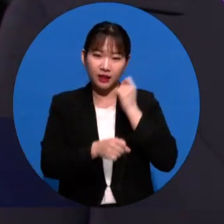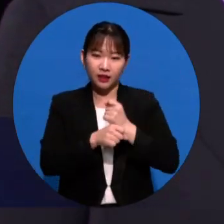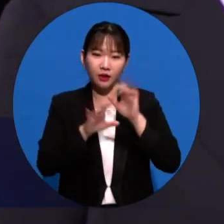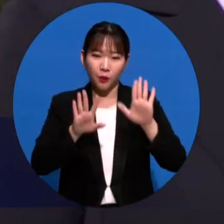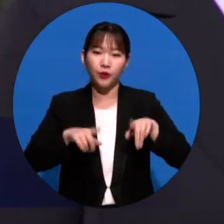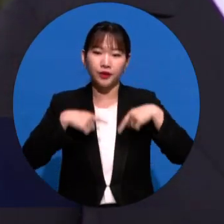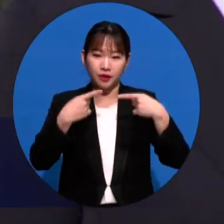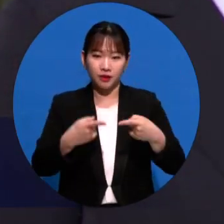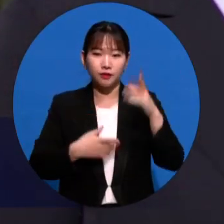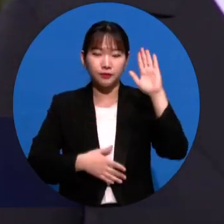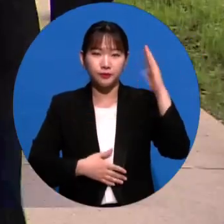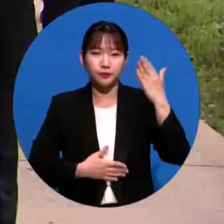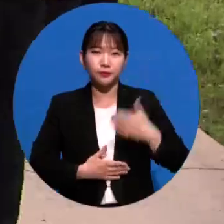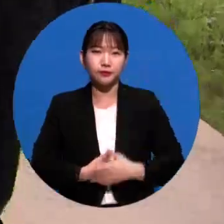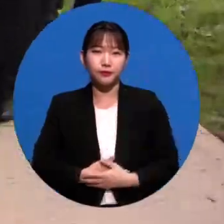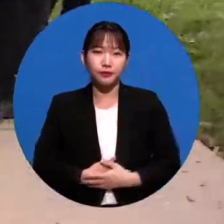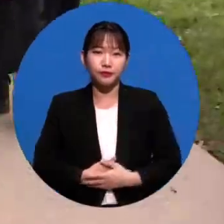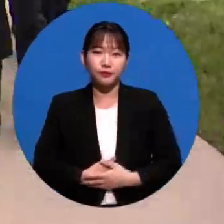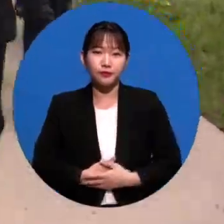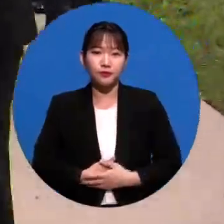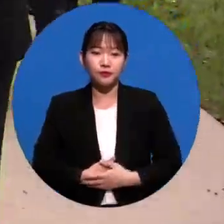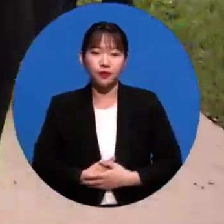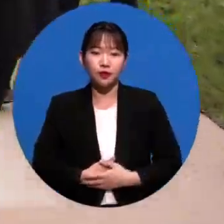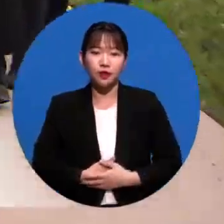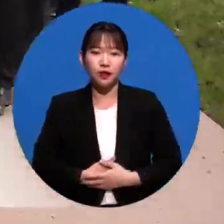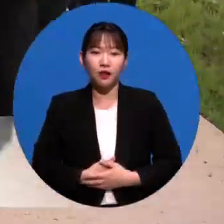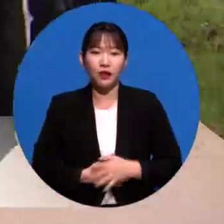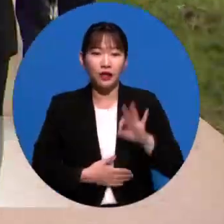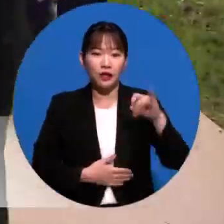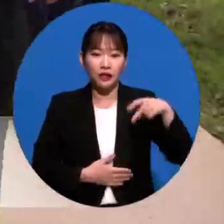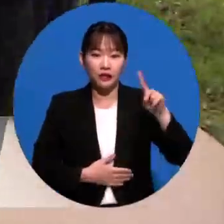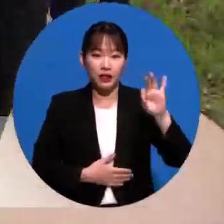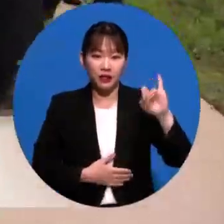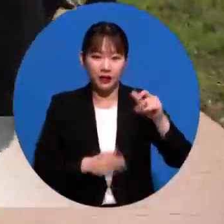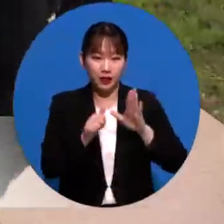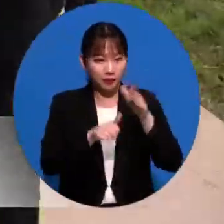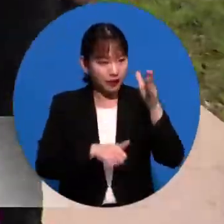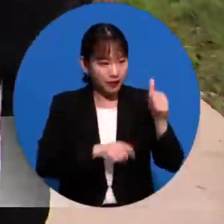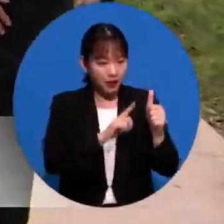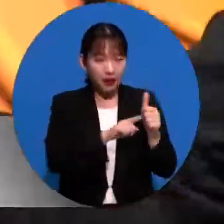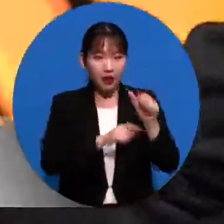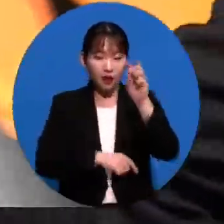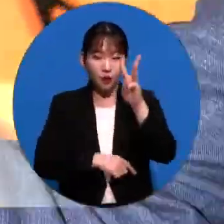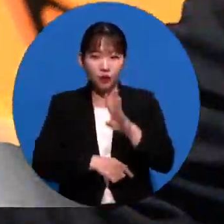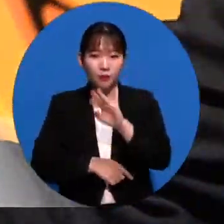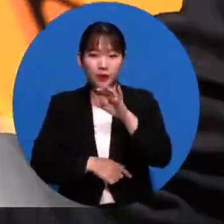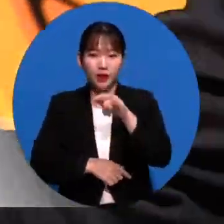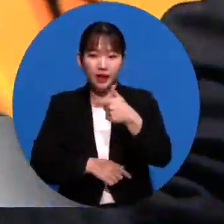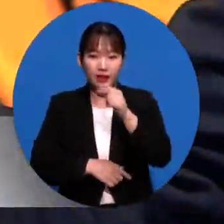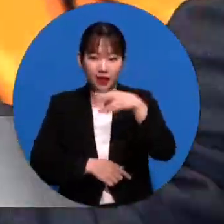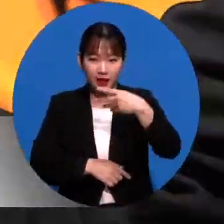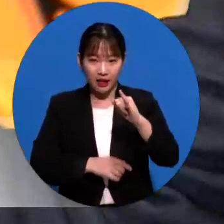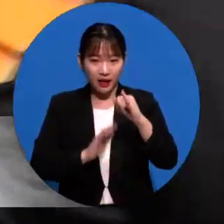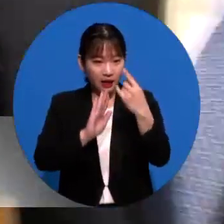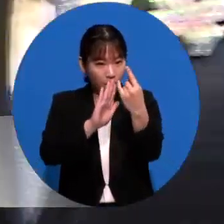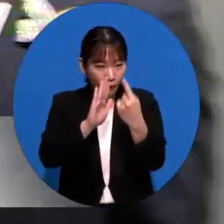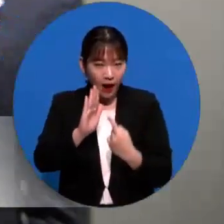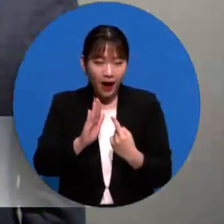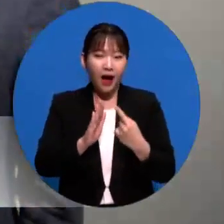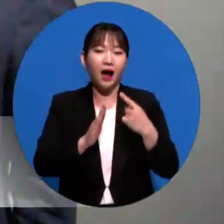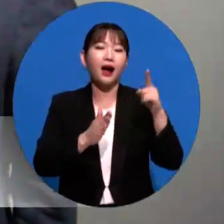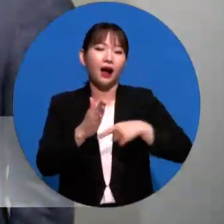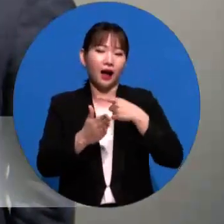이 자리에 참가하게 됐습니다. 강 시장은 이상익 한평군수가 광주 비엔날레 개막식에 참석한 데 대한